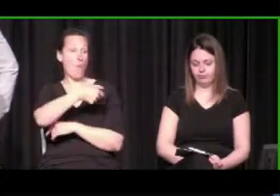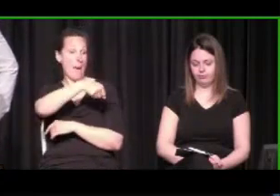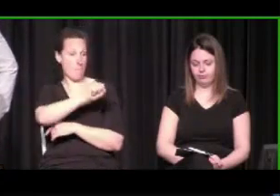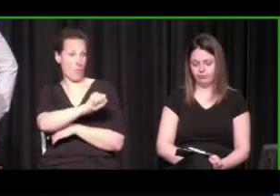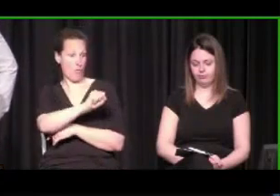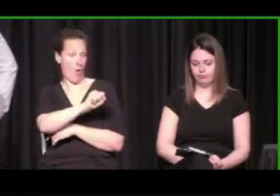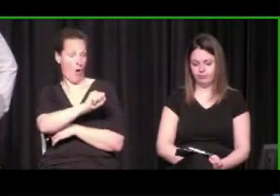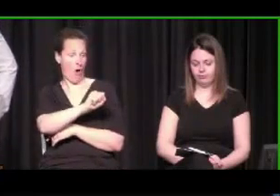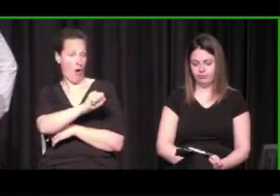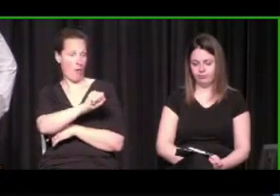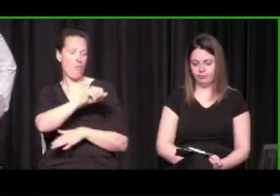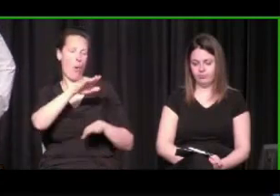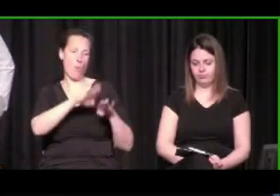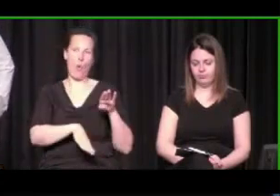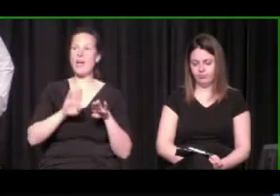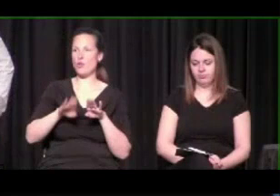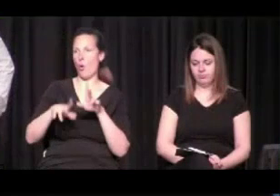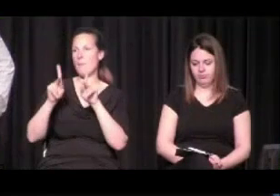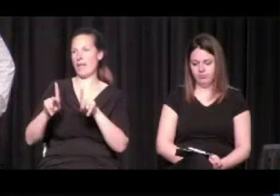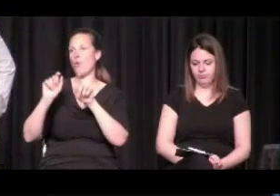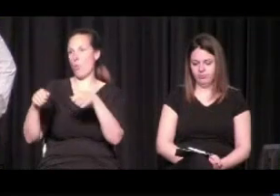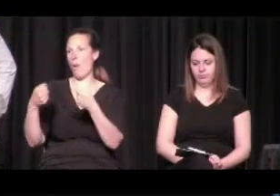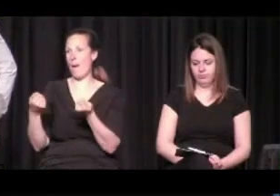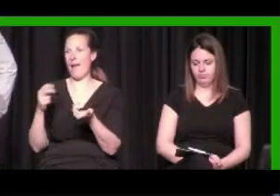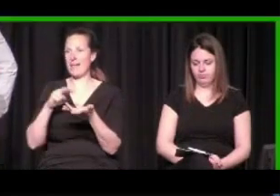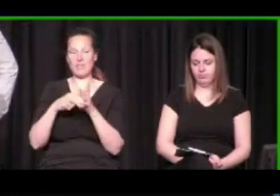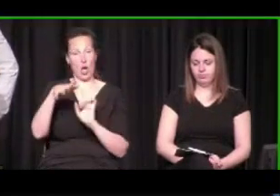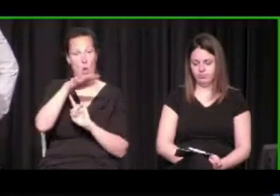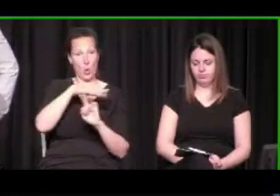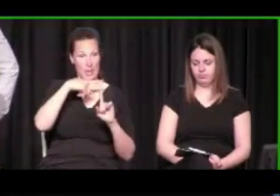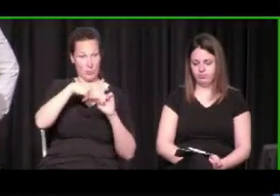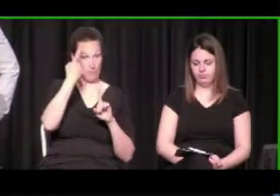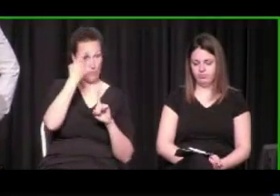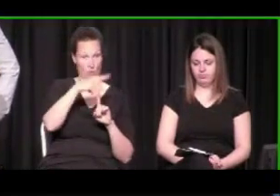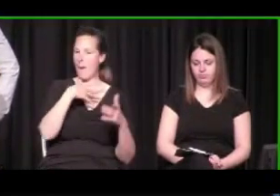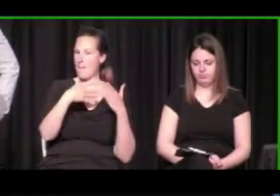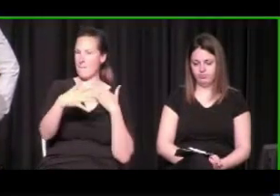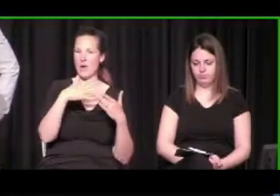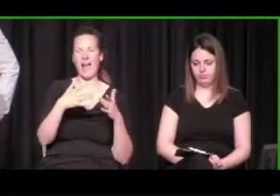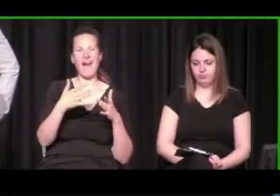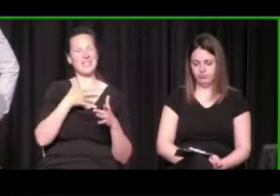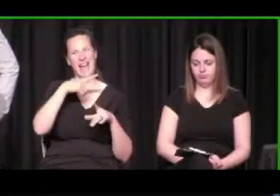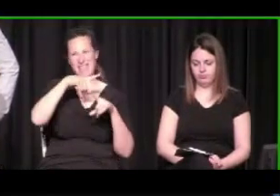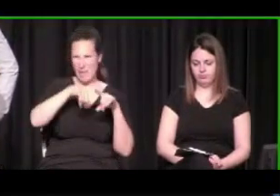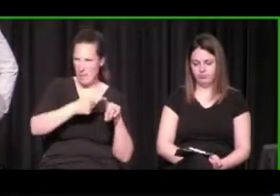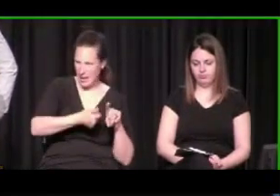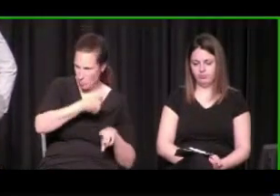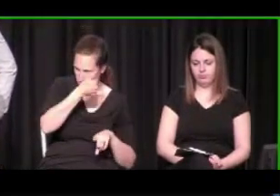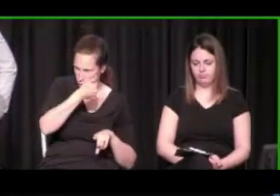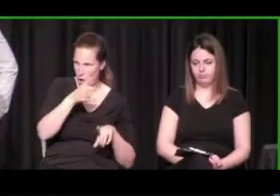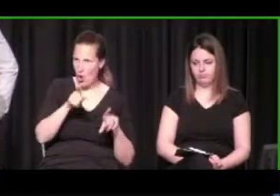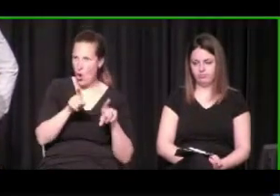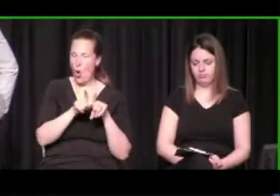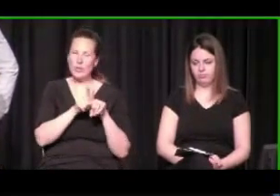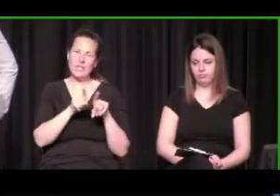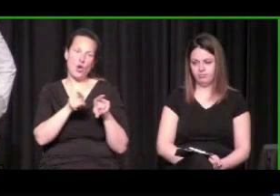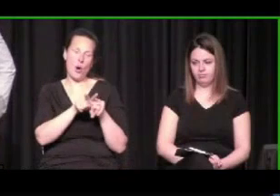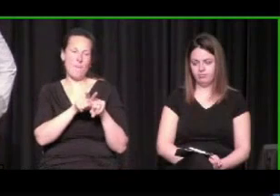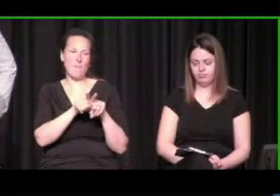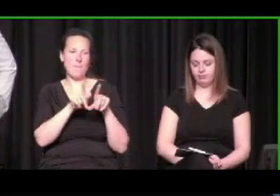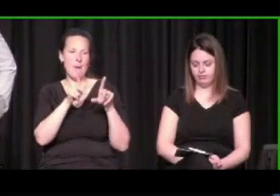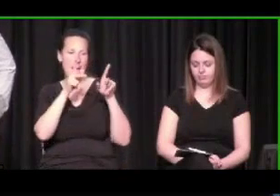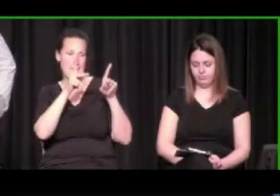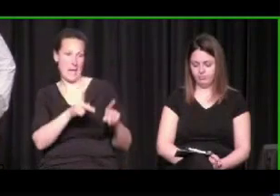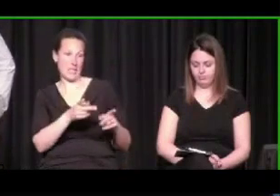contexte y est propice. Donc, on va observer davantage de comportements de dépendance où on va se reposer finalement sur